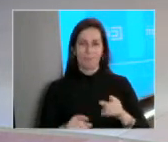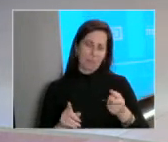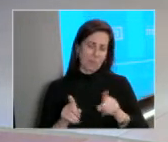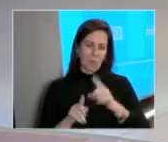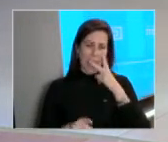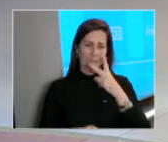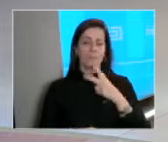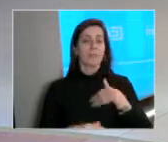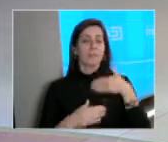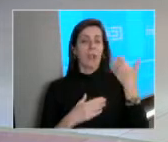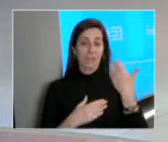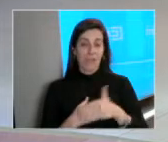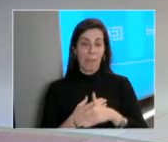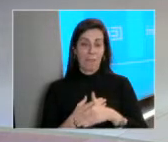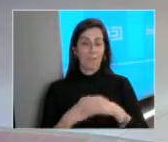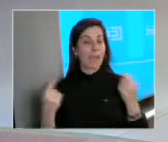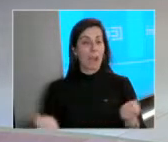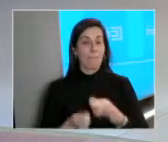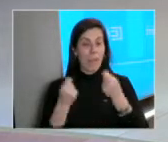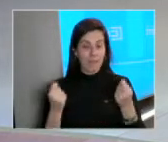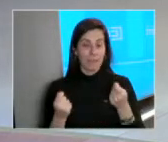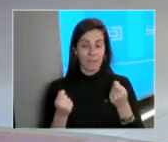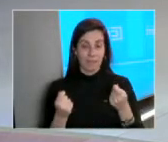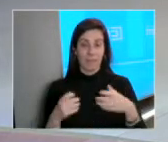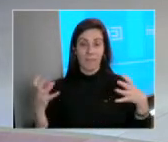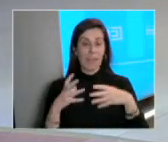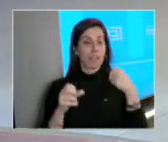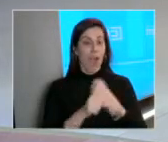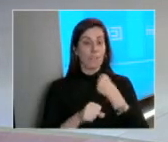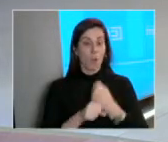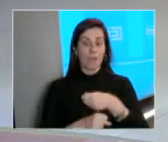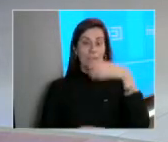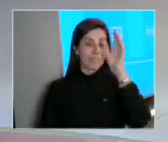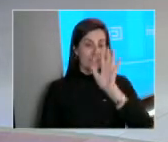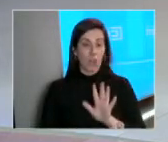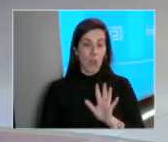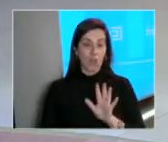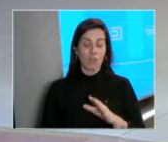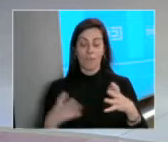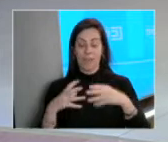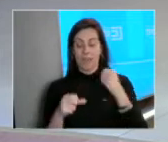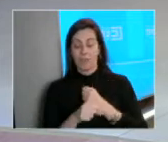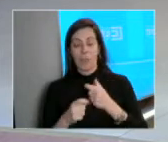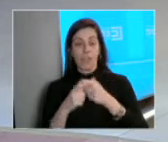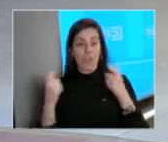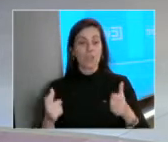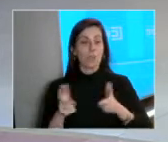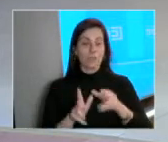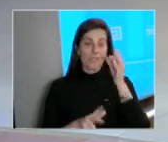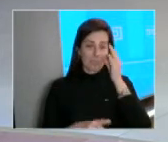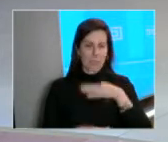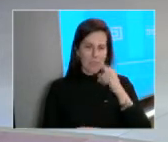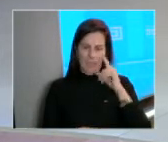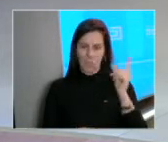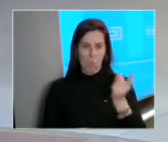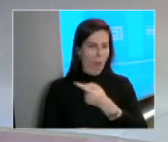שראינו. טוב, אנחנו נסיים עם קמפיין של מפלגת העבודה, סרטון של העבודה, גשר, מרץ, שימו לב, נראה פה את